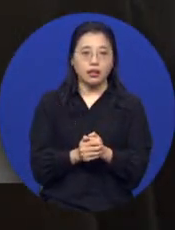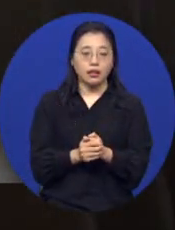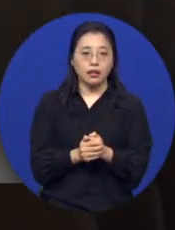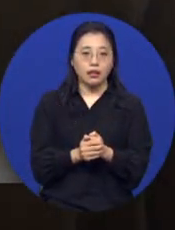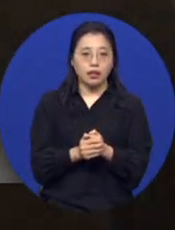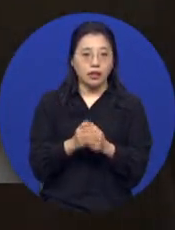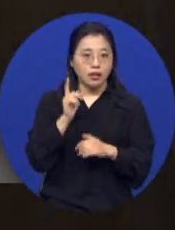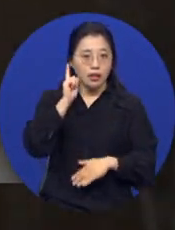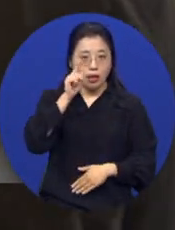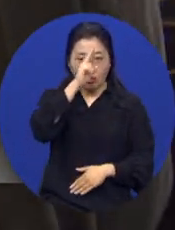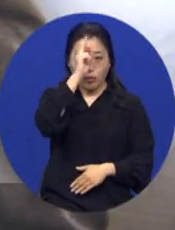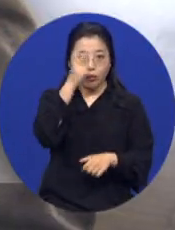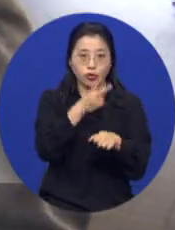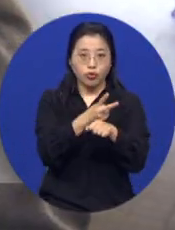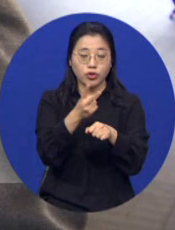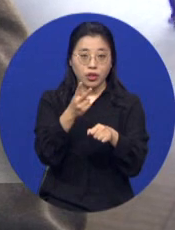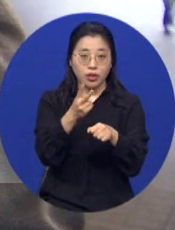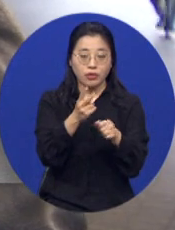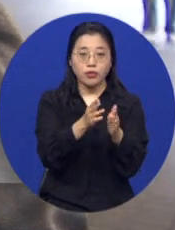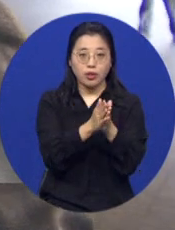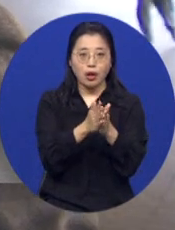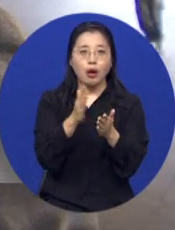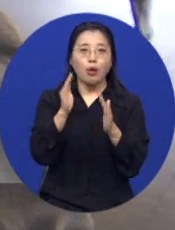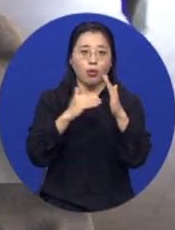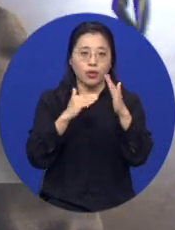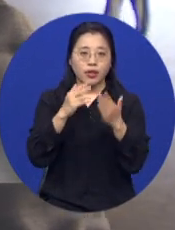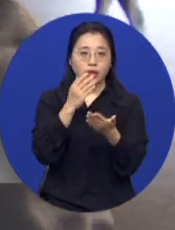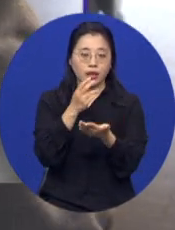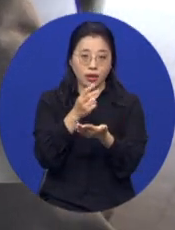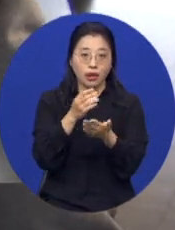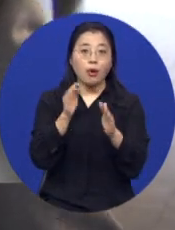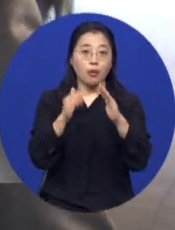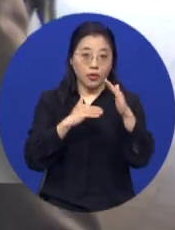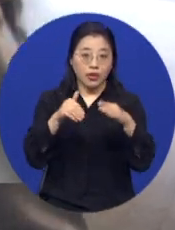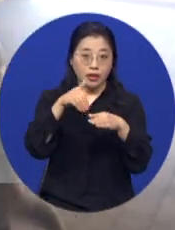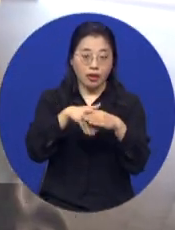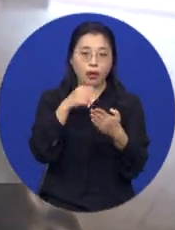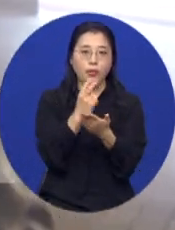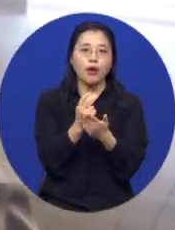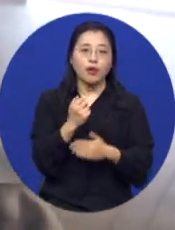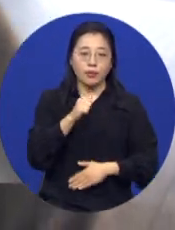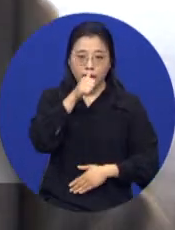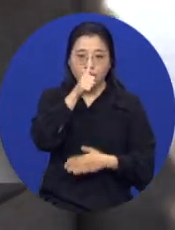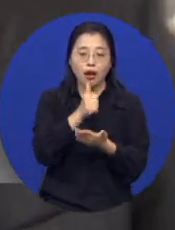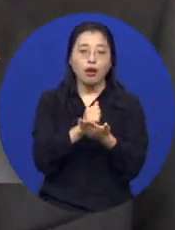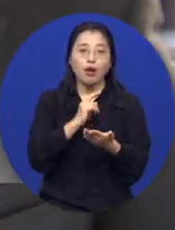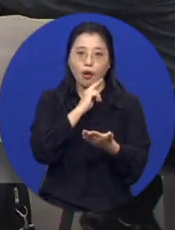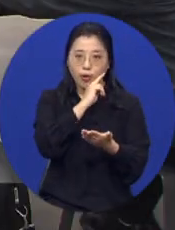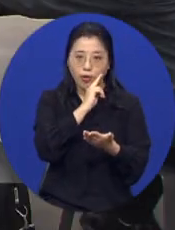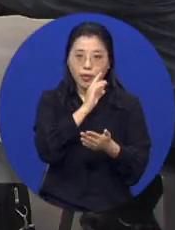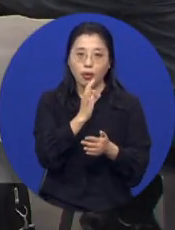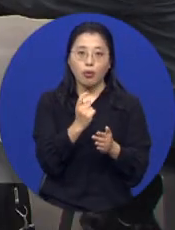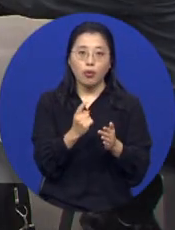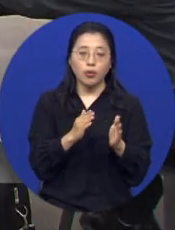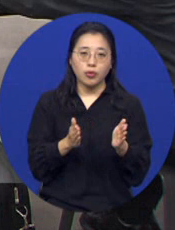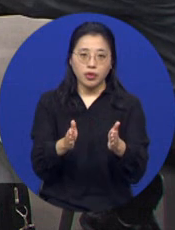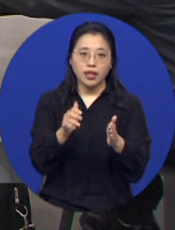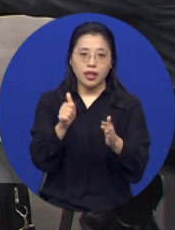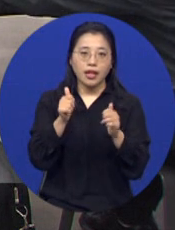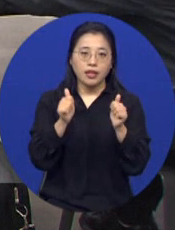내일 오후 2시부터 공직선거법과 정치자금법 위반 혐의로 기소된 오지사에 대한 공판을